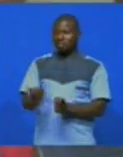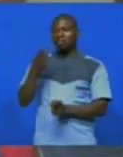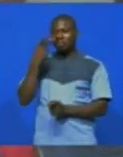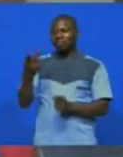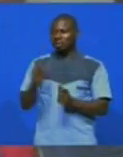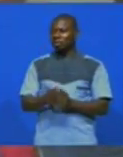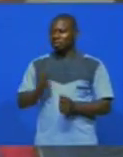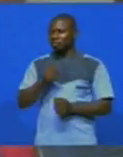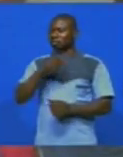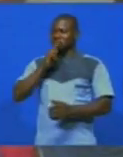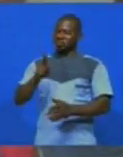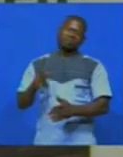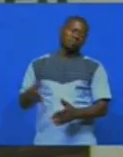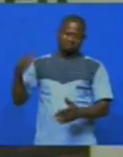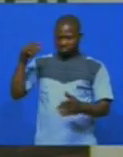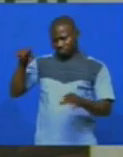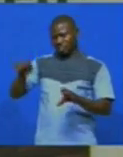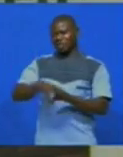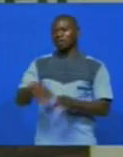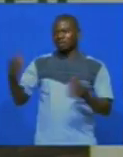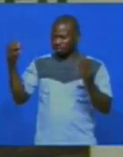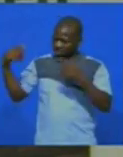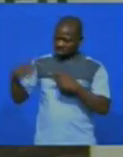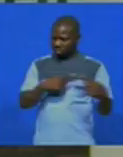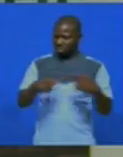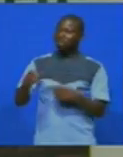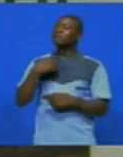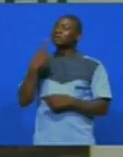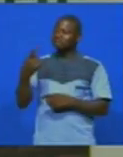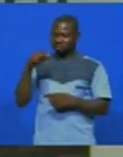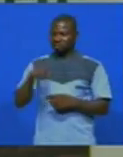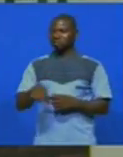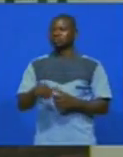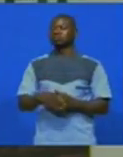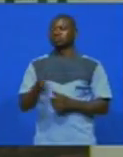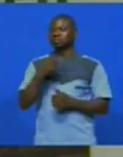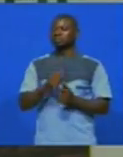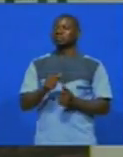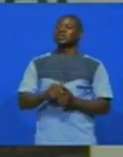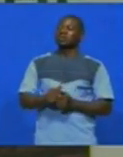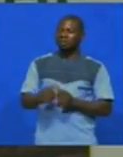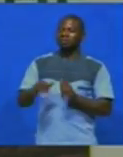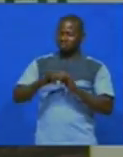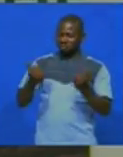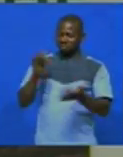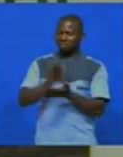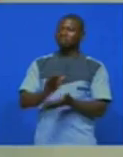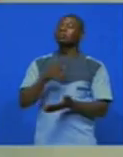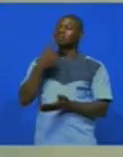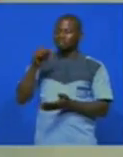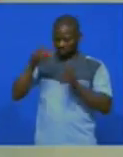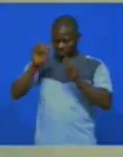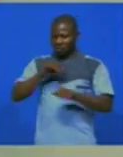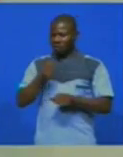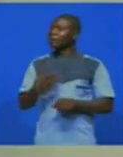en guerre, disent-ils. L'observateur parle à titre d'ailleurs sur ce point précis. On ne peut gagner cette guerre sans une